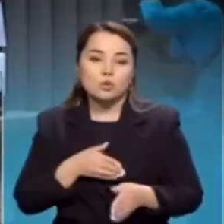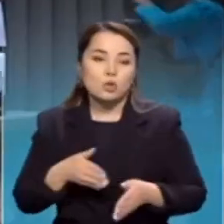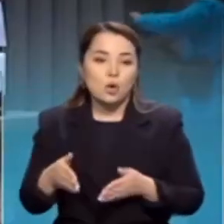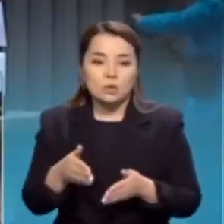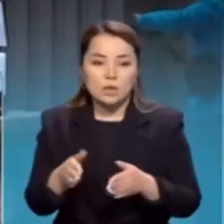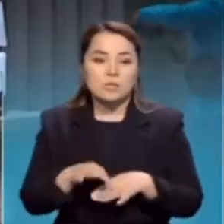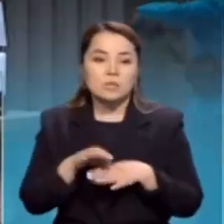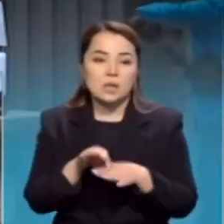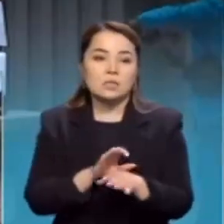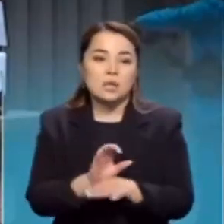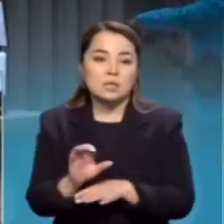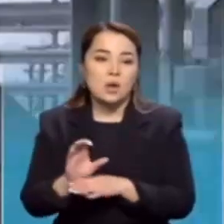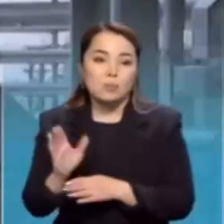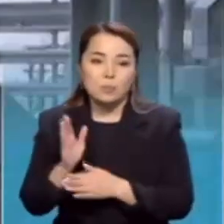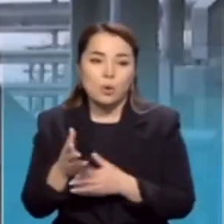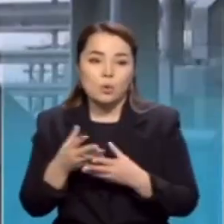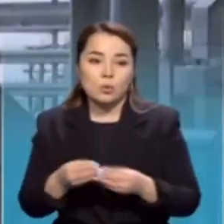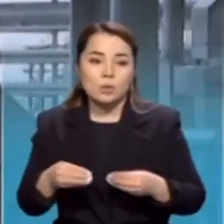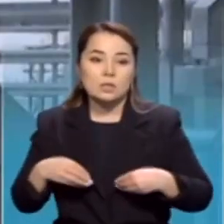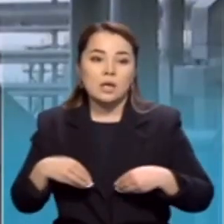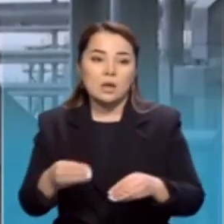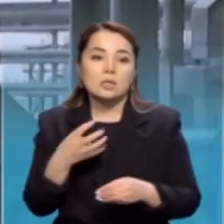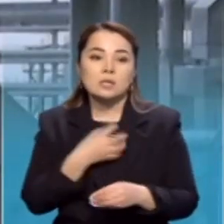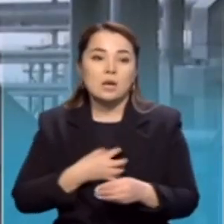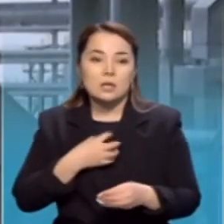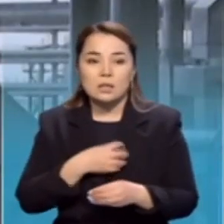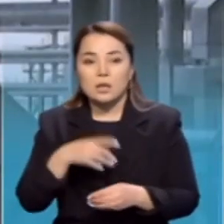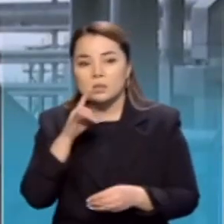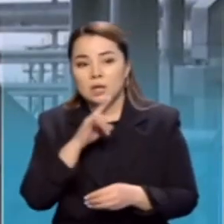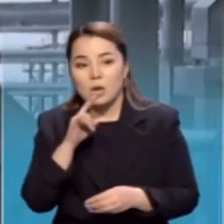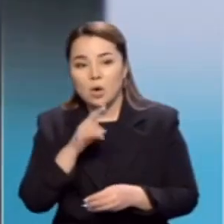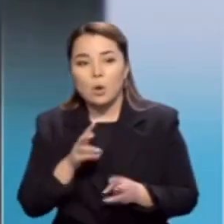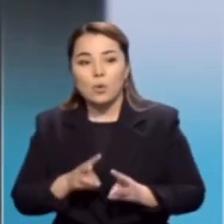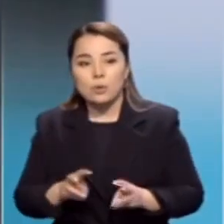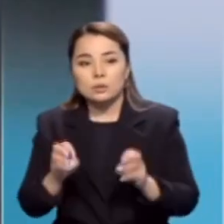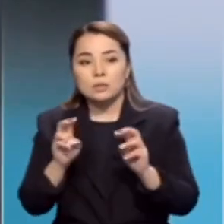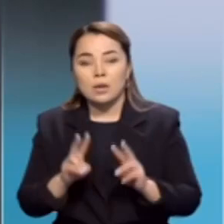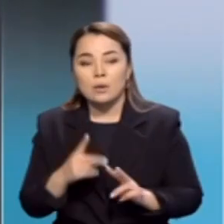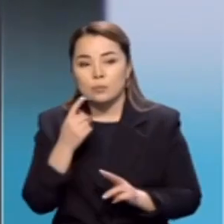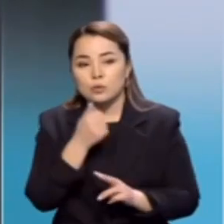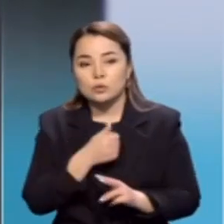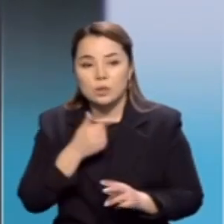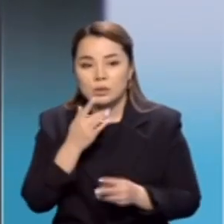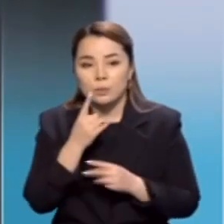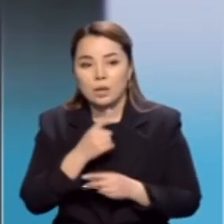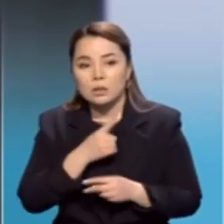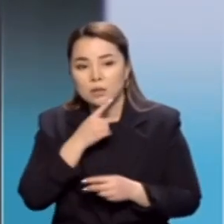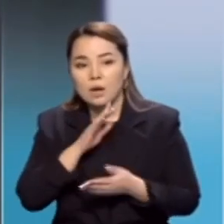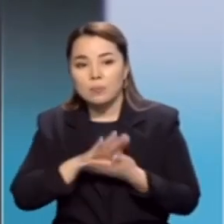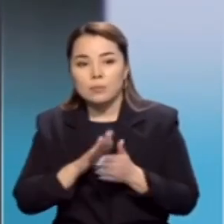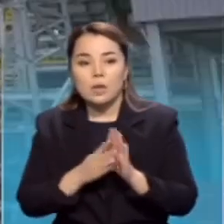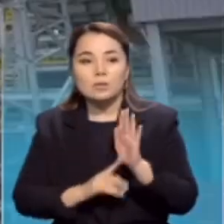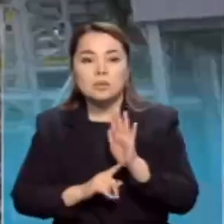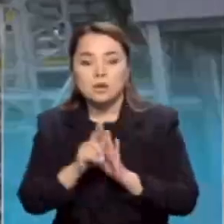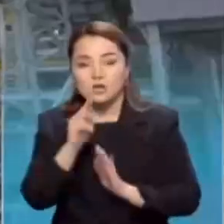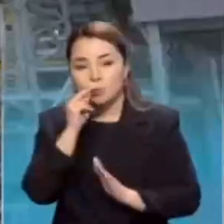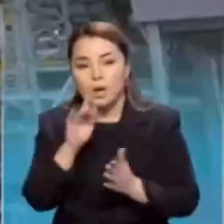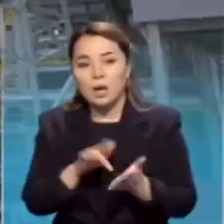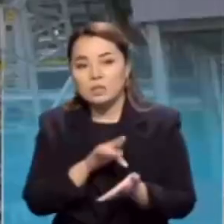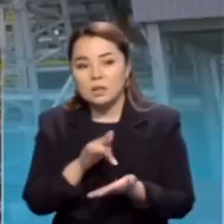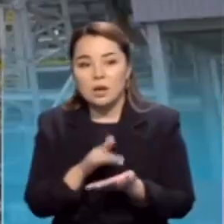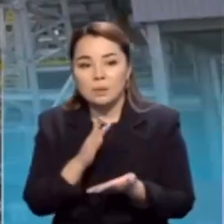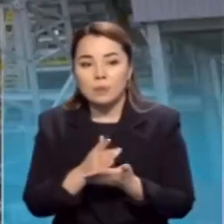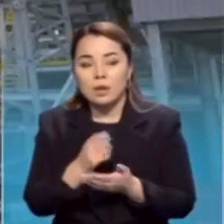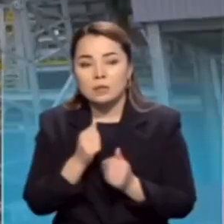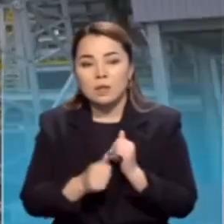ғана жеткізіледі. Ал көктемгі егіске қажетті дизель отынын үлестіру жылдағыдан бір ай бұрын басталғалы отыр. Шымкент қаласы бойынша ай